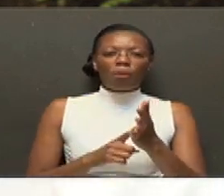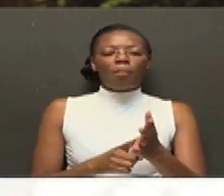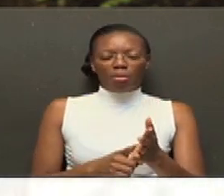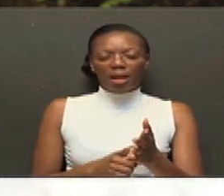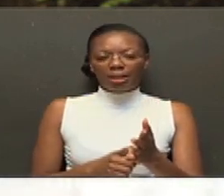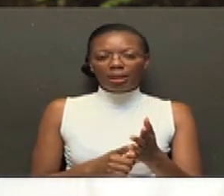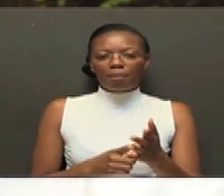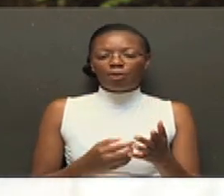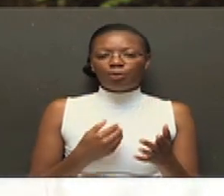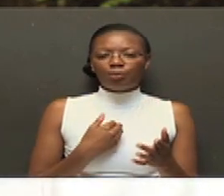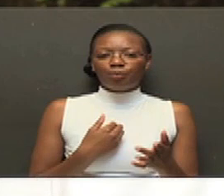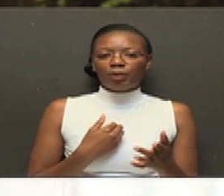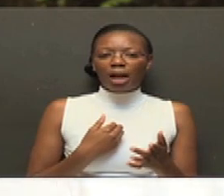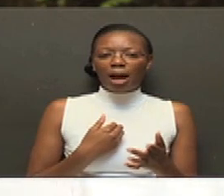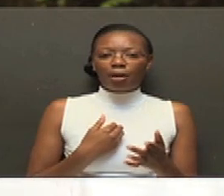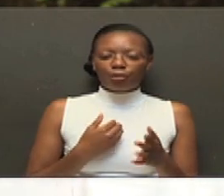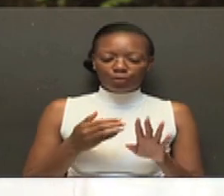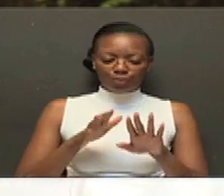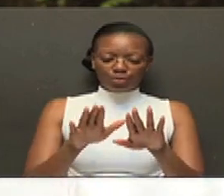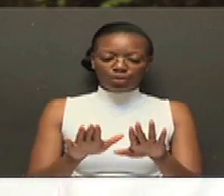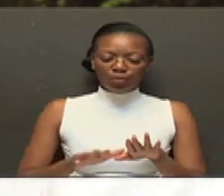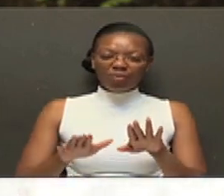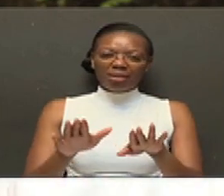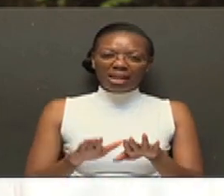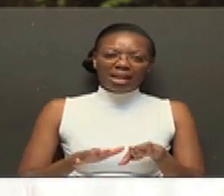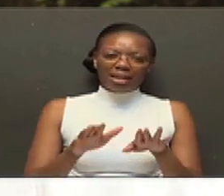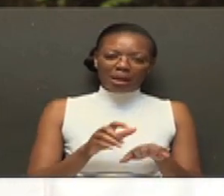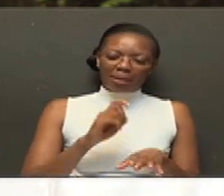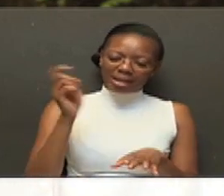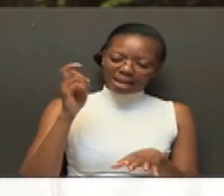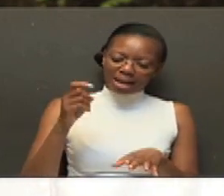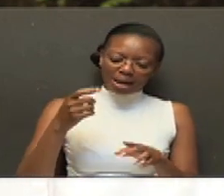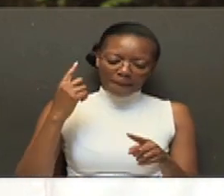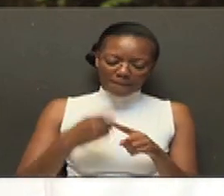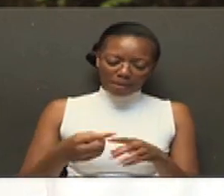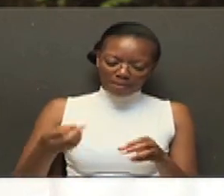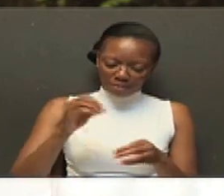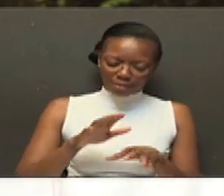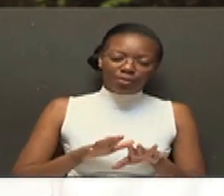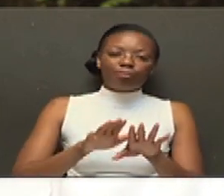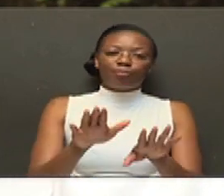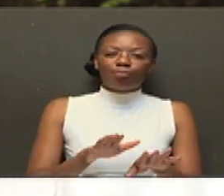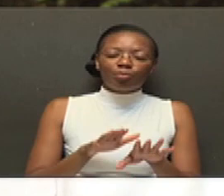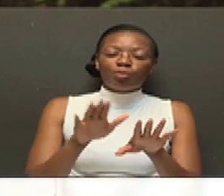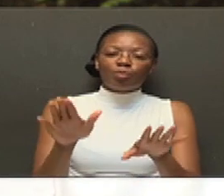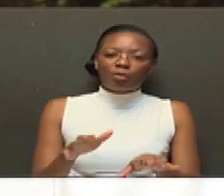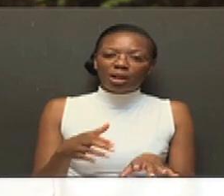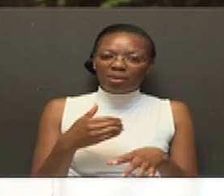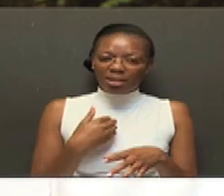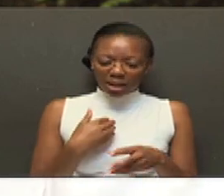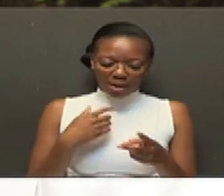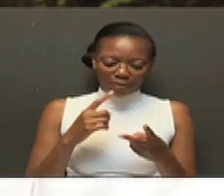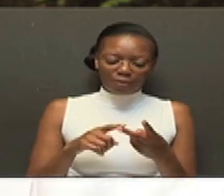come up nazo. Tunaweza tengeneza chapati mayai, tunayojua kama pancake.